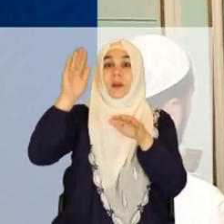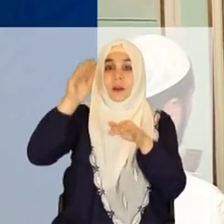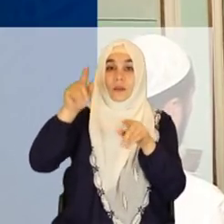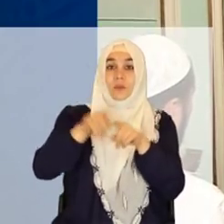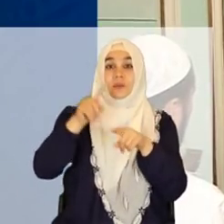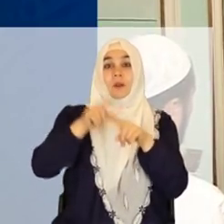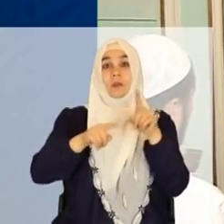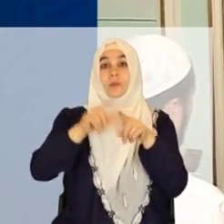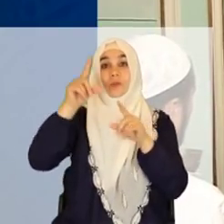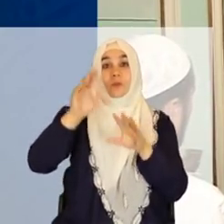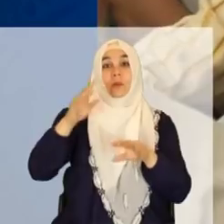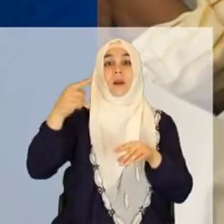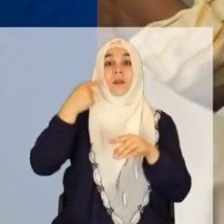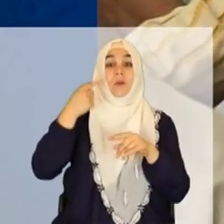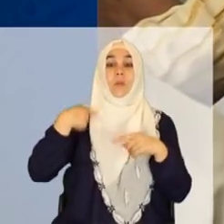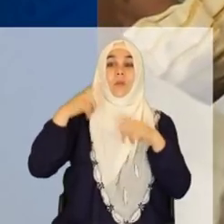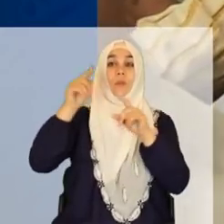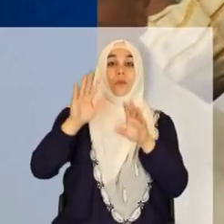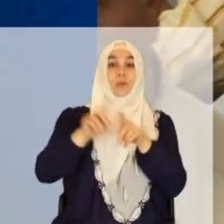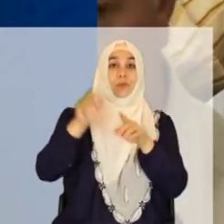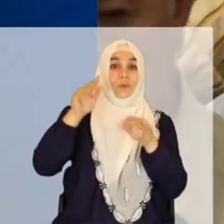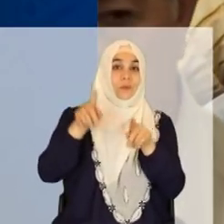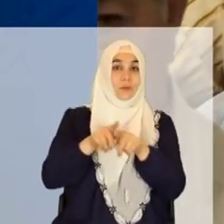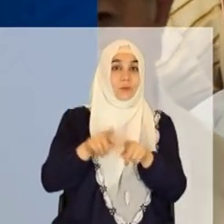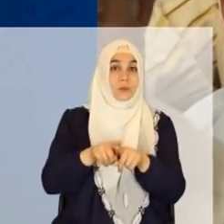kuzatgani qarindosh urug'lar kelmasa xafa bo'ladi, mani kuzatgani kelmadi deydi.